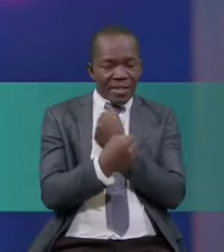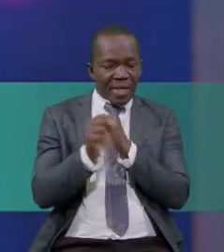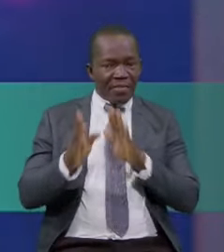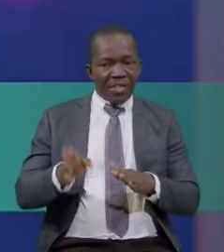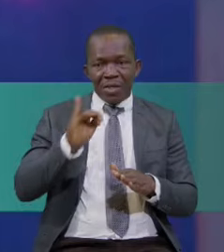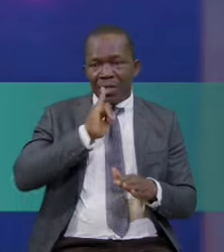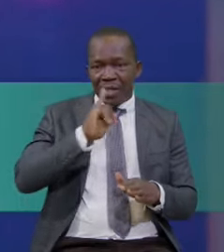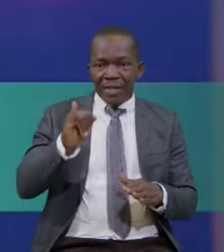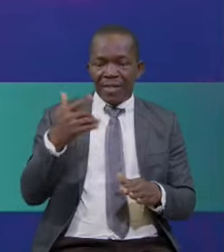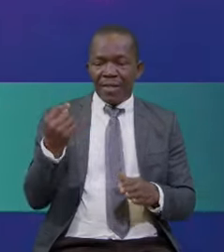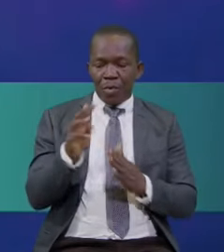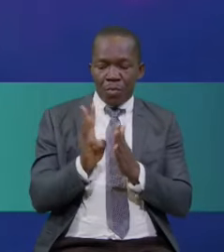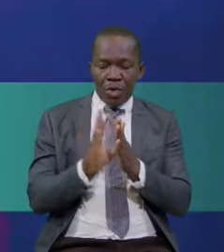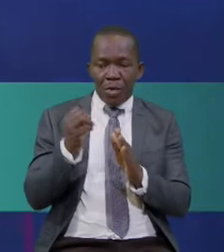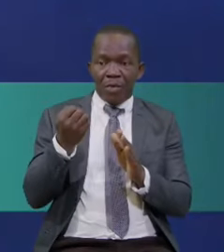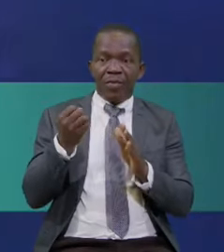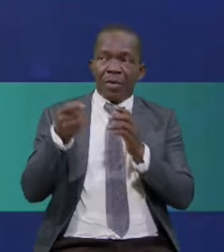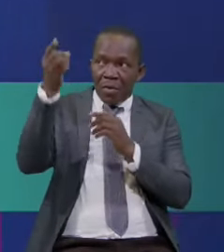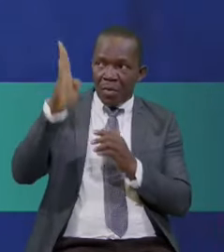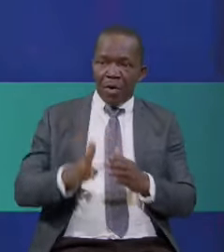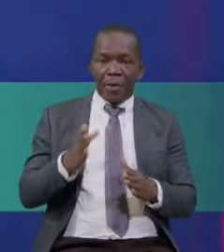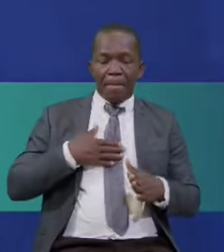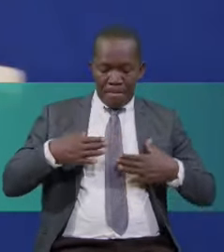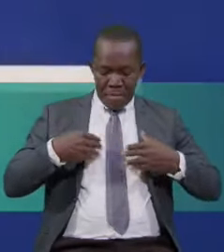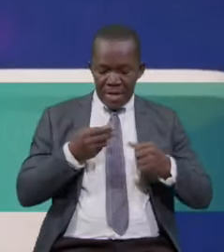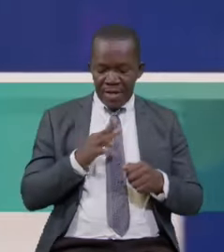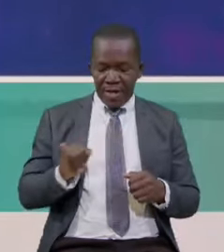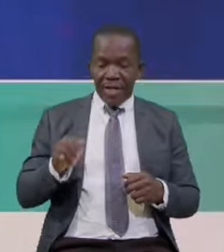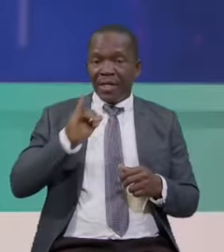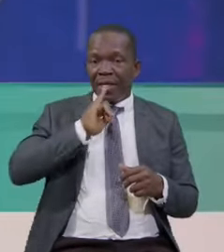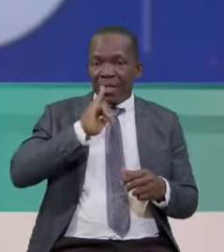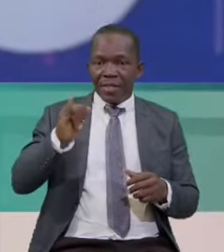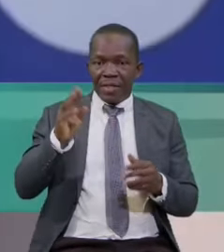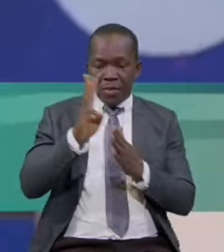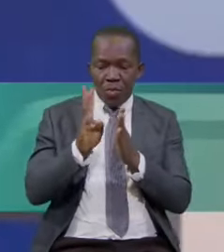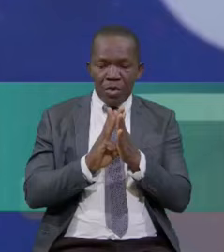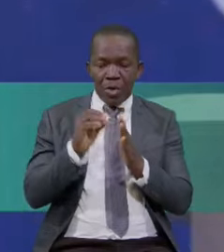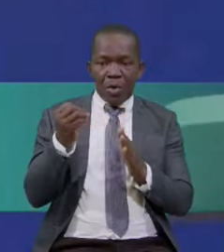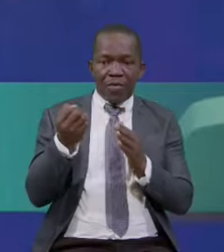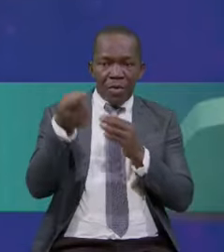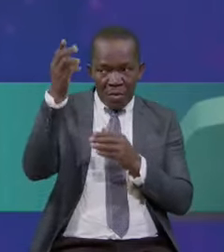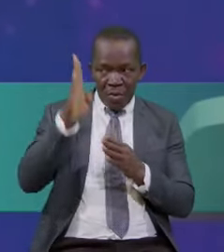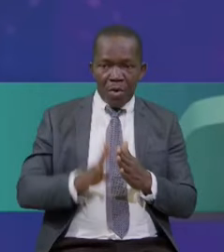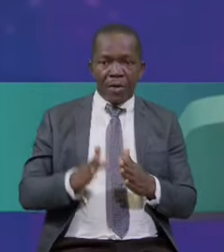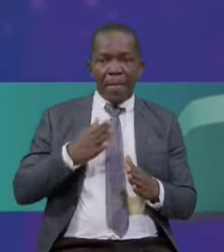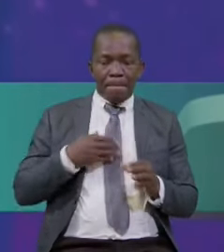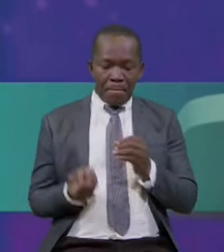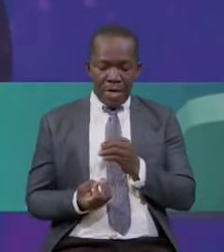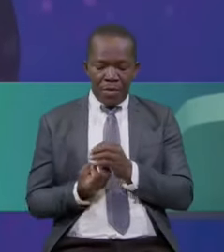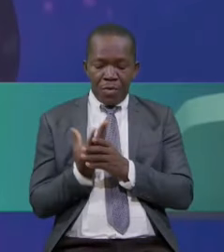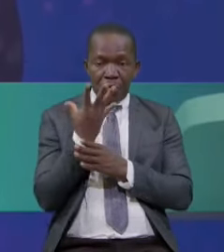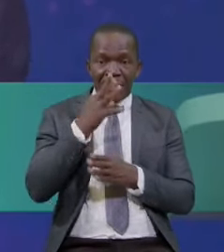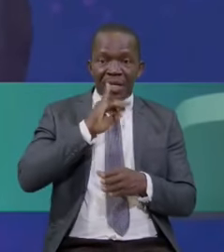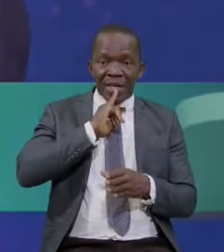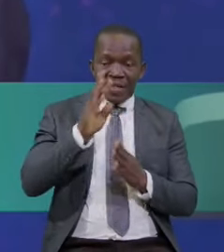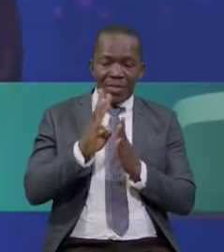venu faire ma guérison est la volonté de Dieu c'est ce qu'il est venu faire mon but est la volonté